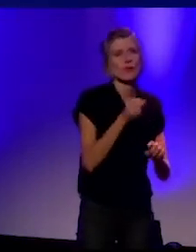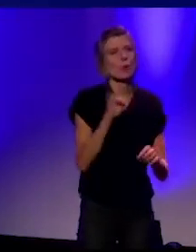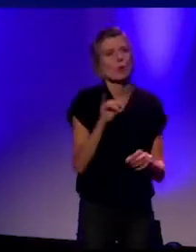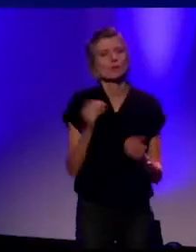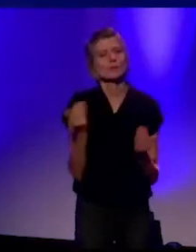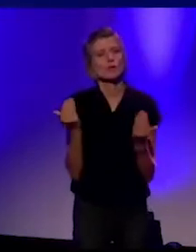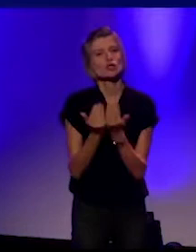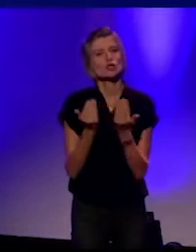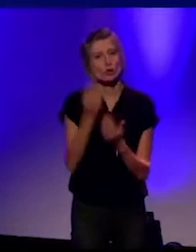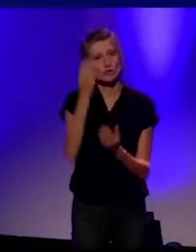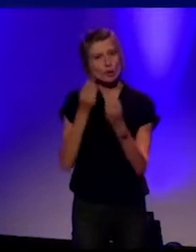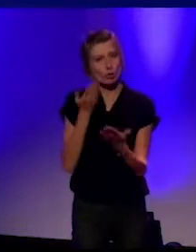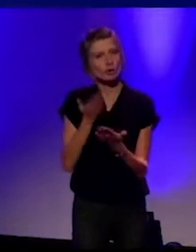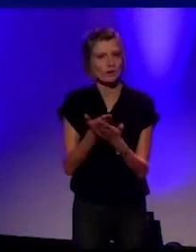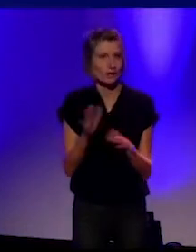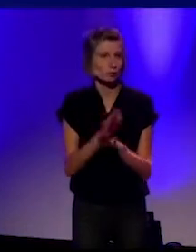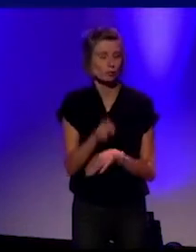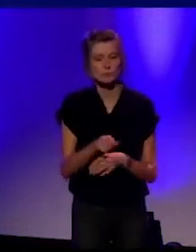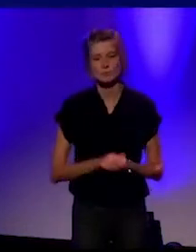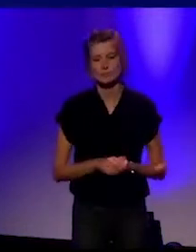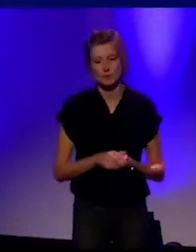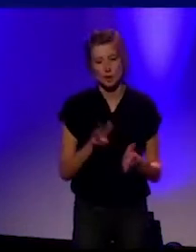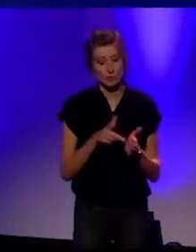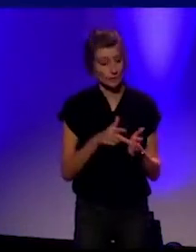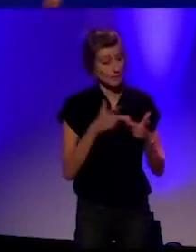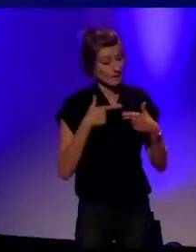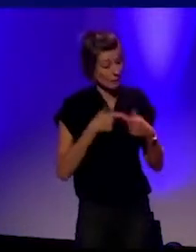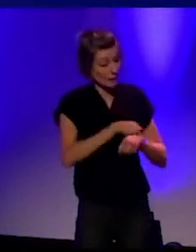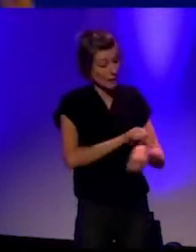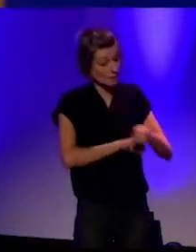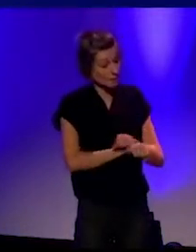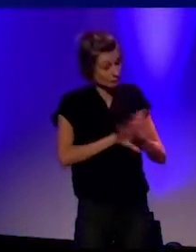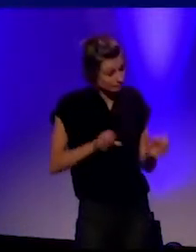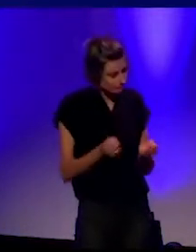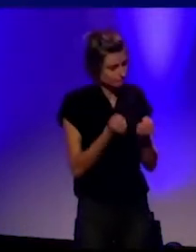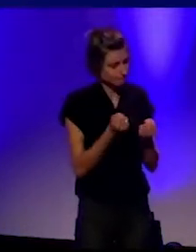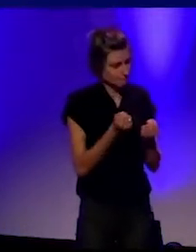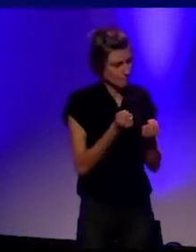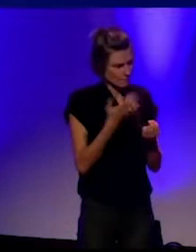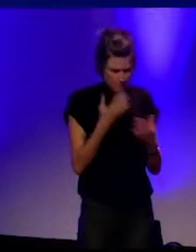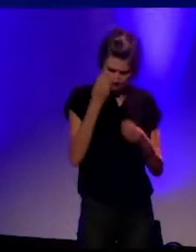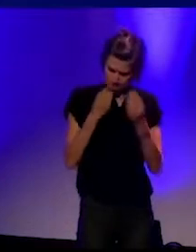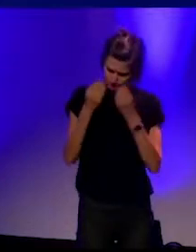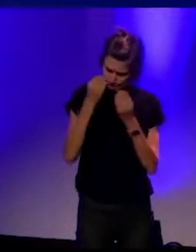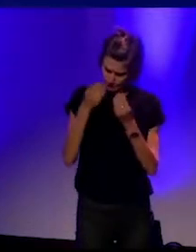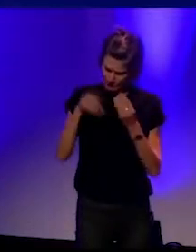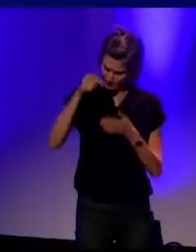Leren doorheen maatschappelijk engagement, om er nadien diepgaand ook over te reflecteren en dat duurzaam te maken, die